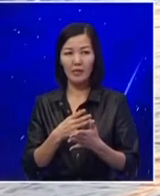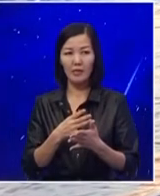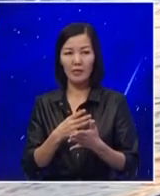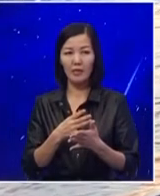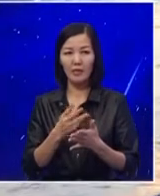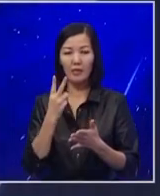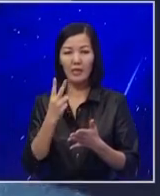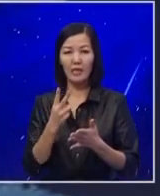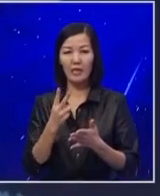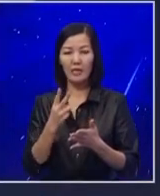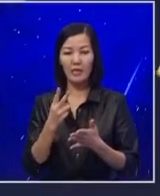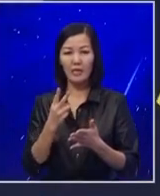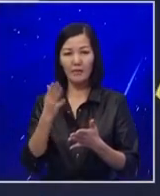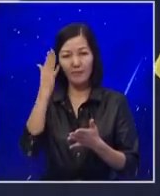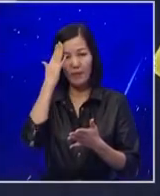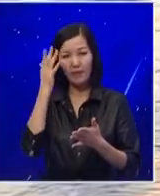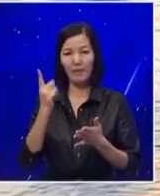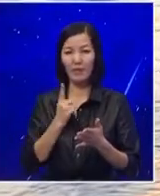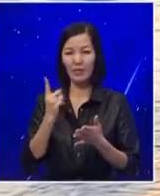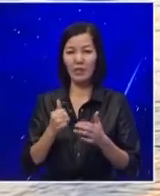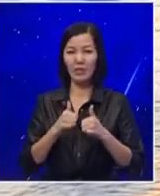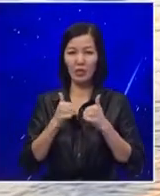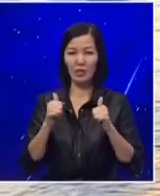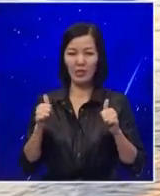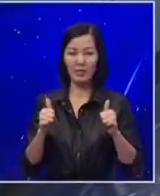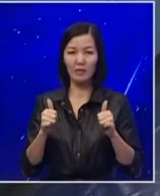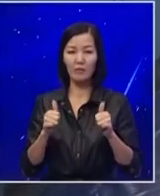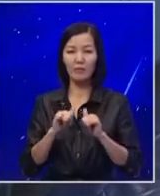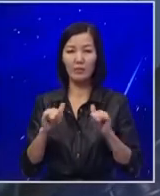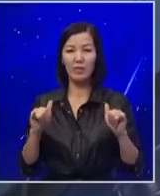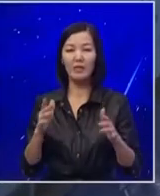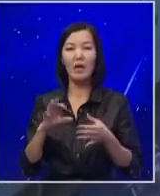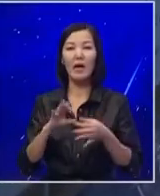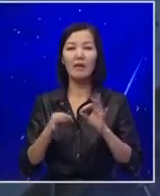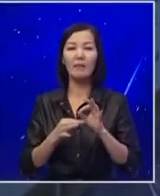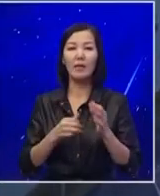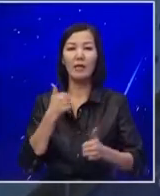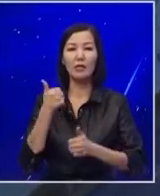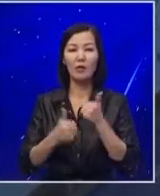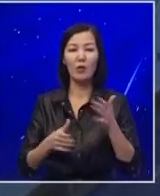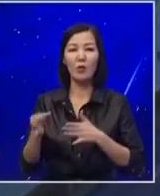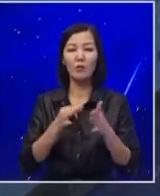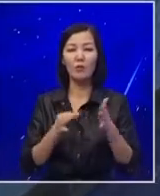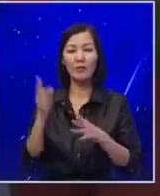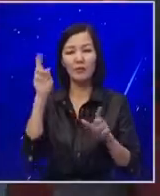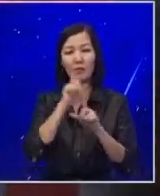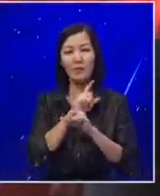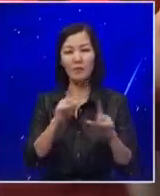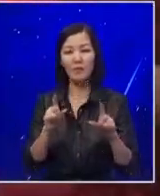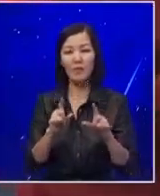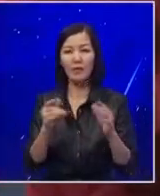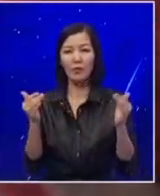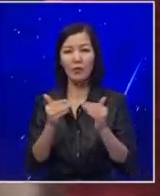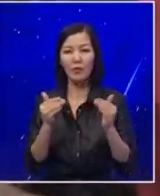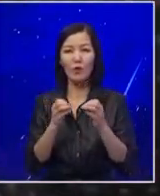Осы екен, екі дамытып отырмын. Негізгі мақсатым олимпиада чемпион болу. Олимпиадалық резервтегі облыстық мамандандырылған мектеп-интернат